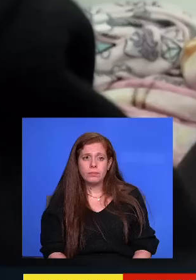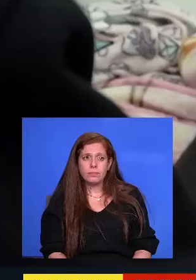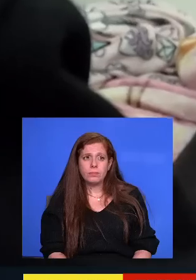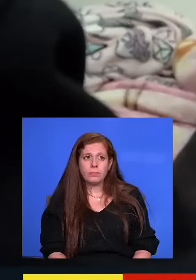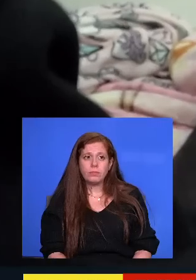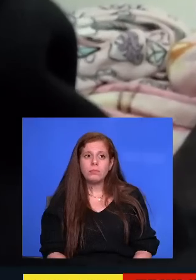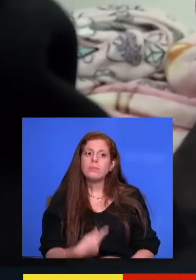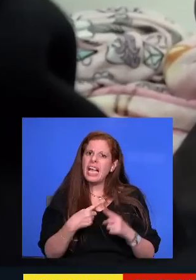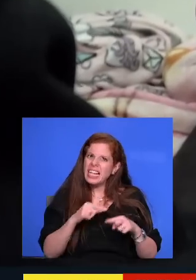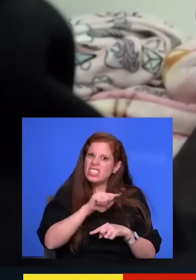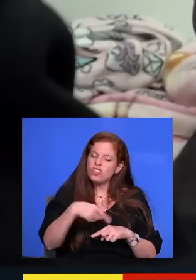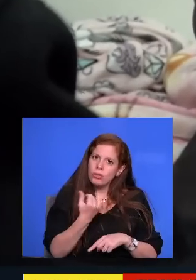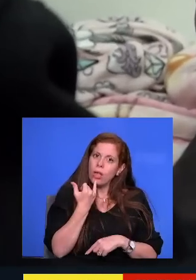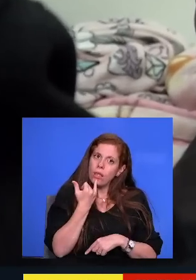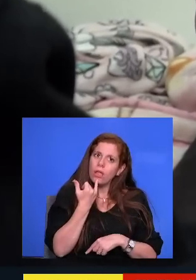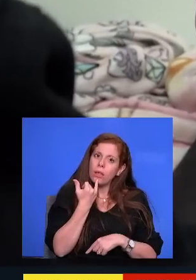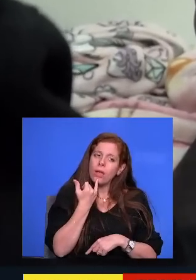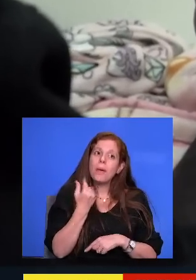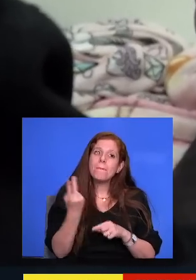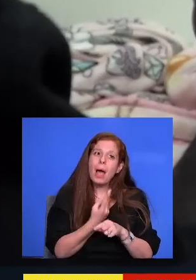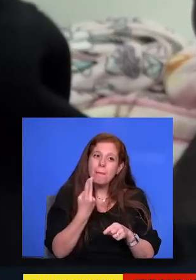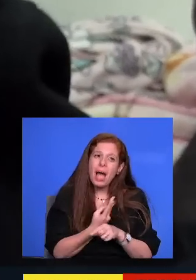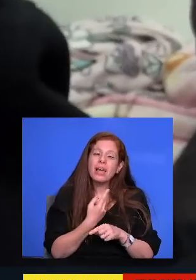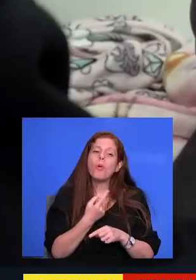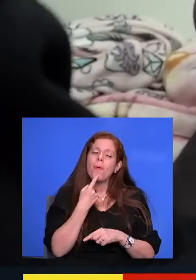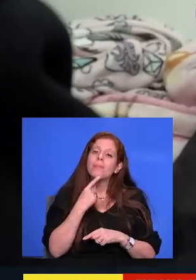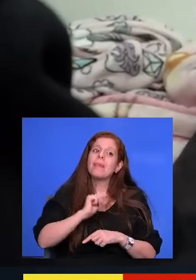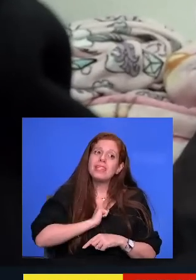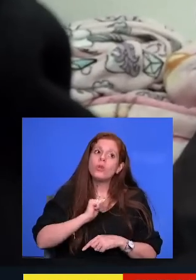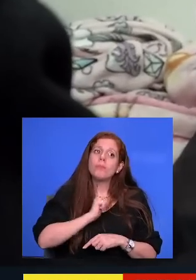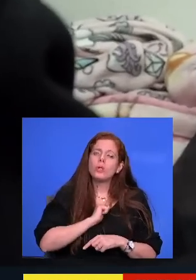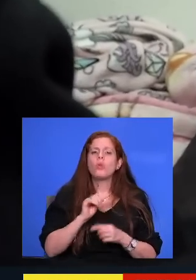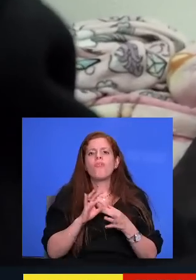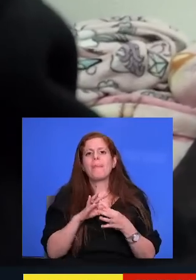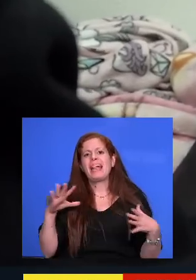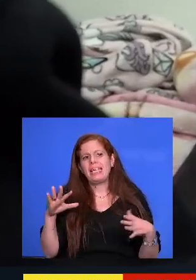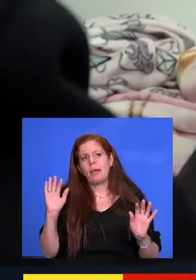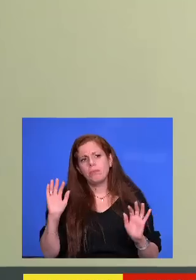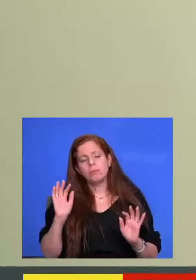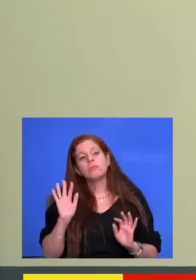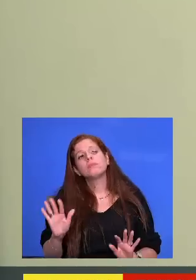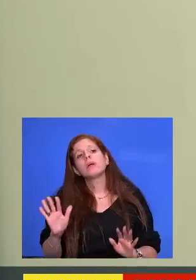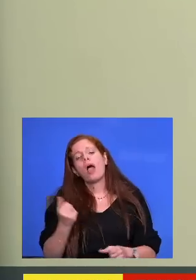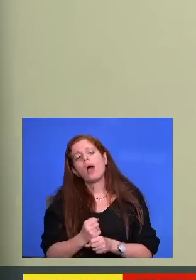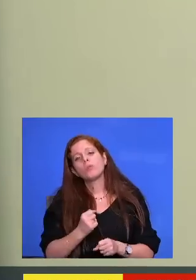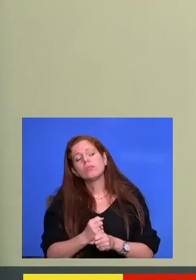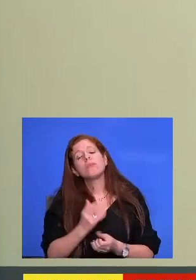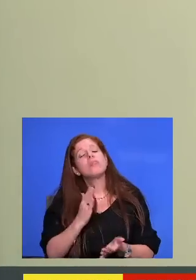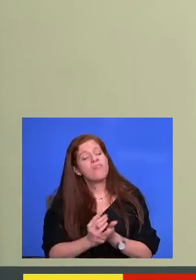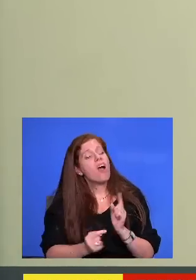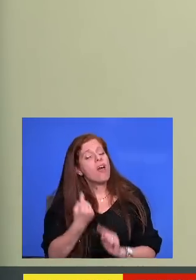חצי שעה אנחנו על הקו, פעמיים, עד הסוף אומרים תמתינו, תמתינו ומנתקים אותנו. כן, ככה. כבר קרה לי כמה